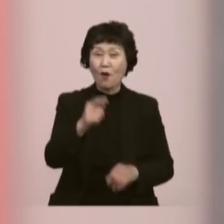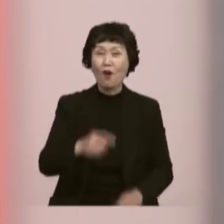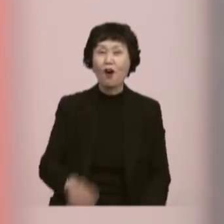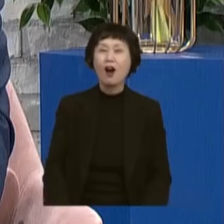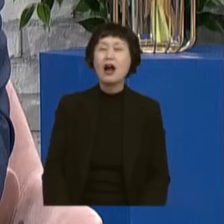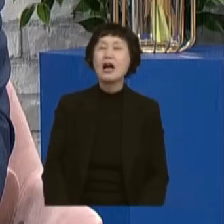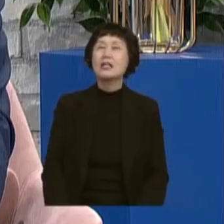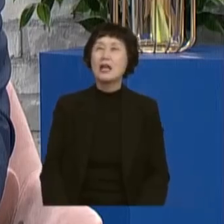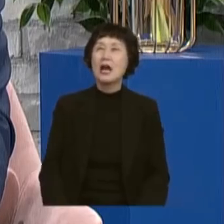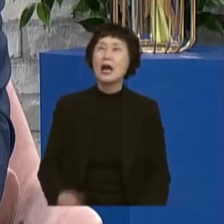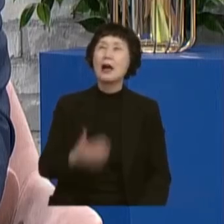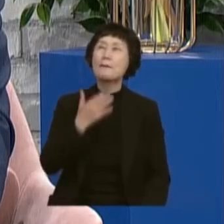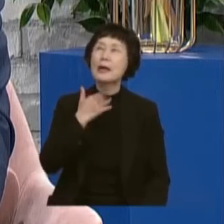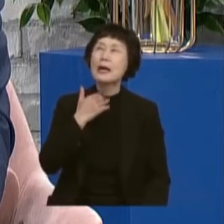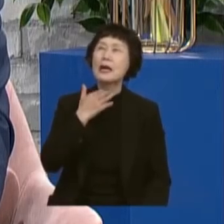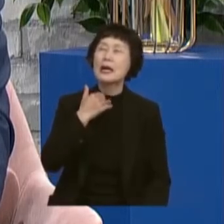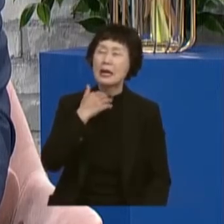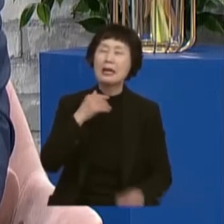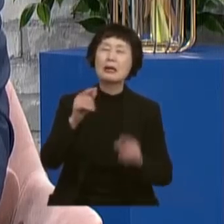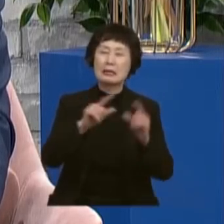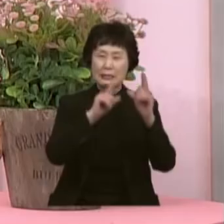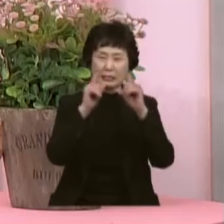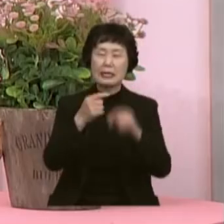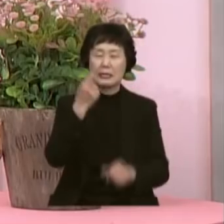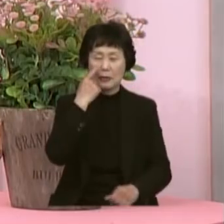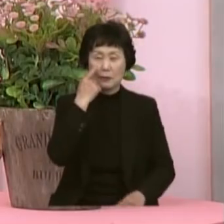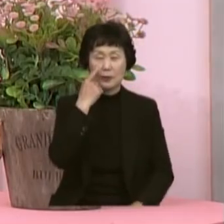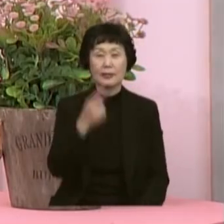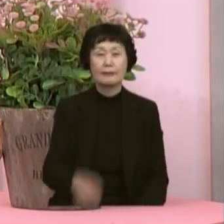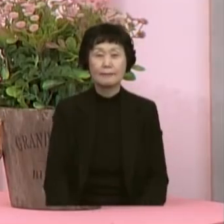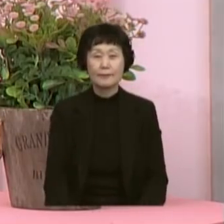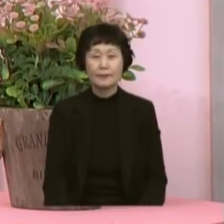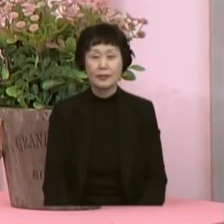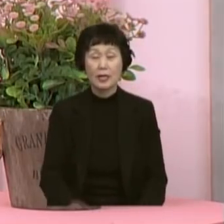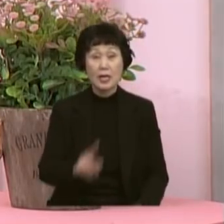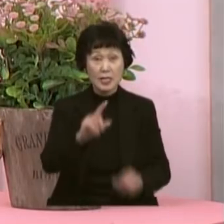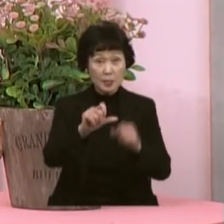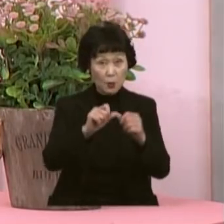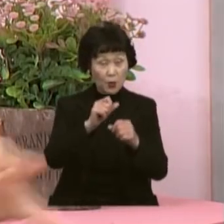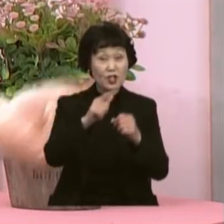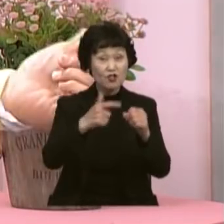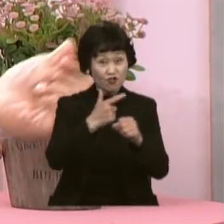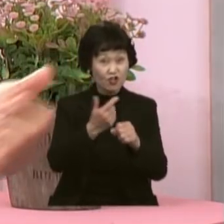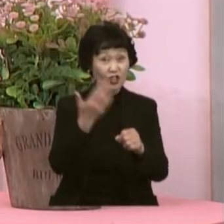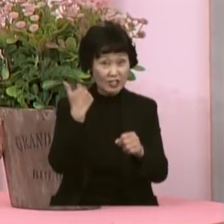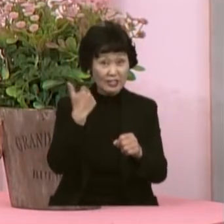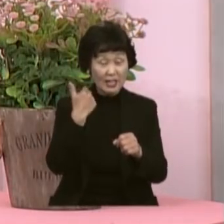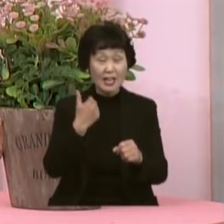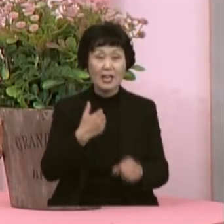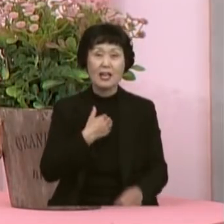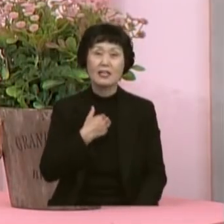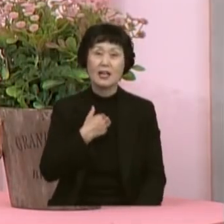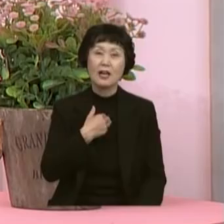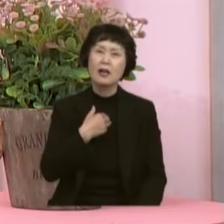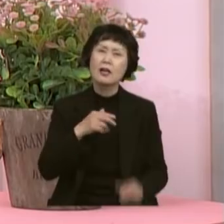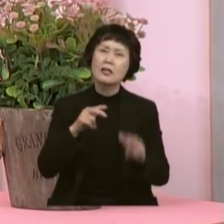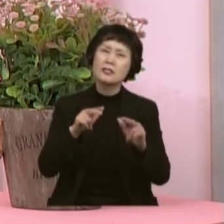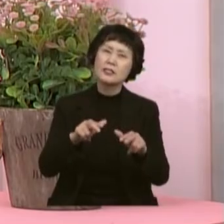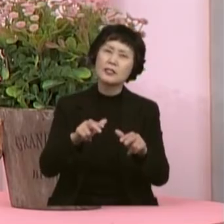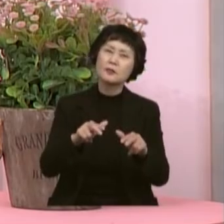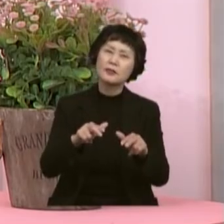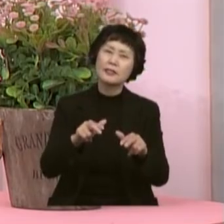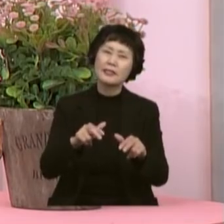살았구나. 까불면서 한 15-16년을 그러면서 지금은 저기 골든